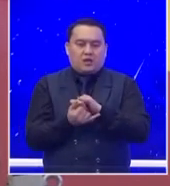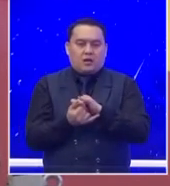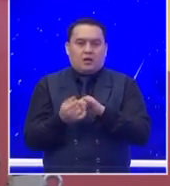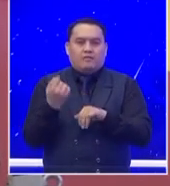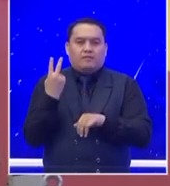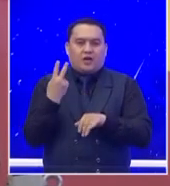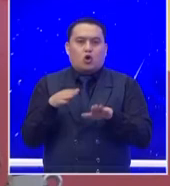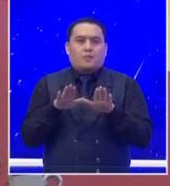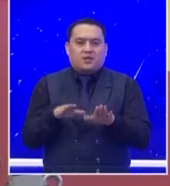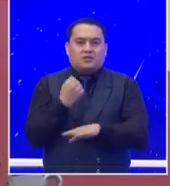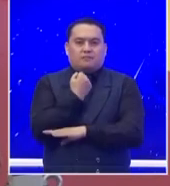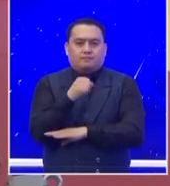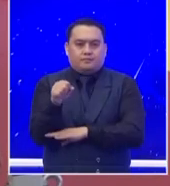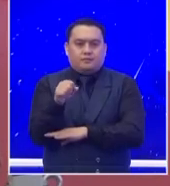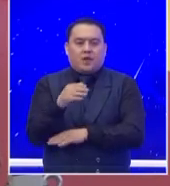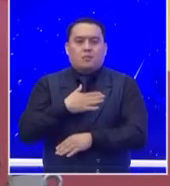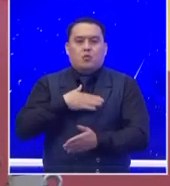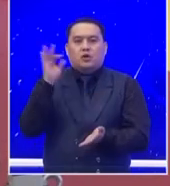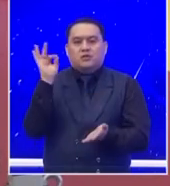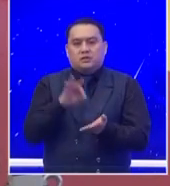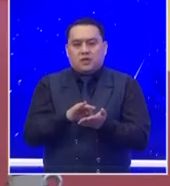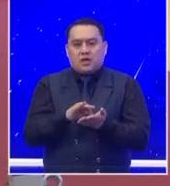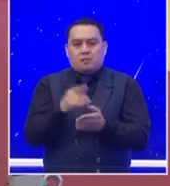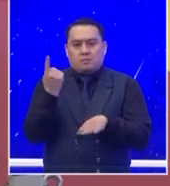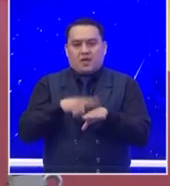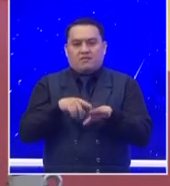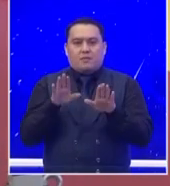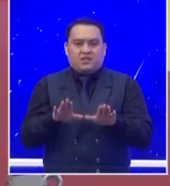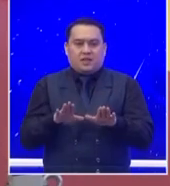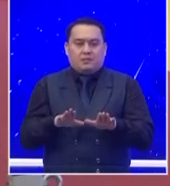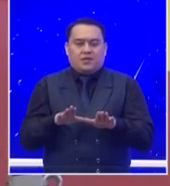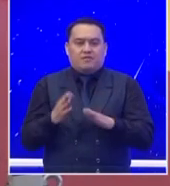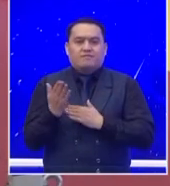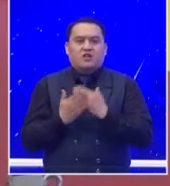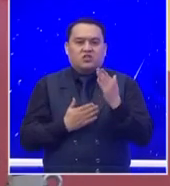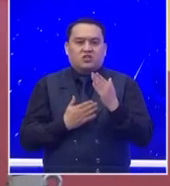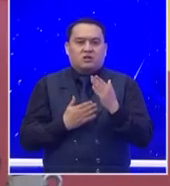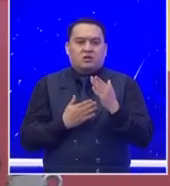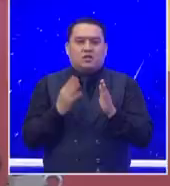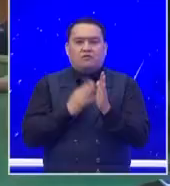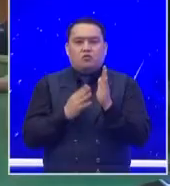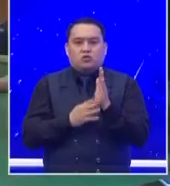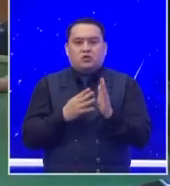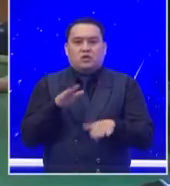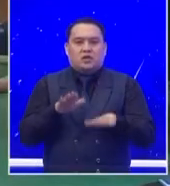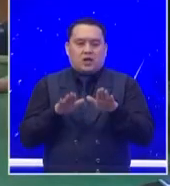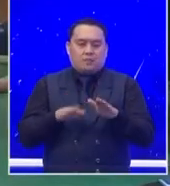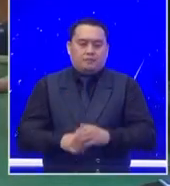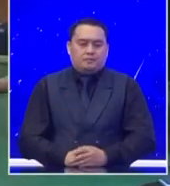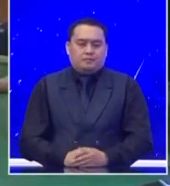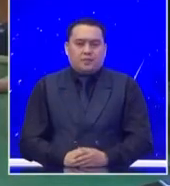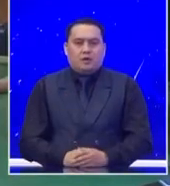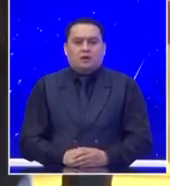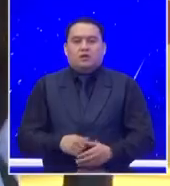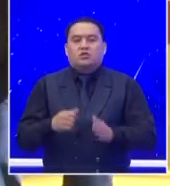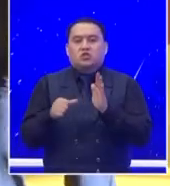второе место. Моя цель – теперь занять первое место. Свыше 90 килограмм. Напомним, соревнования продлится